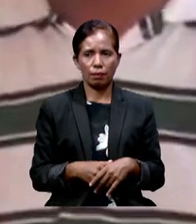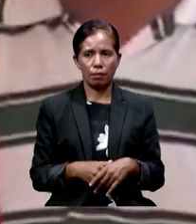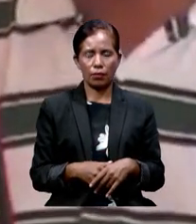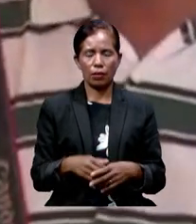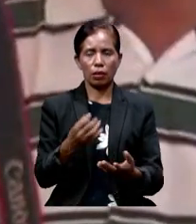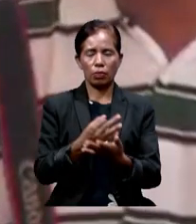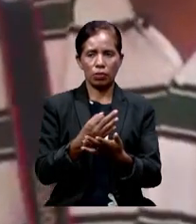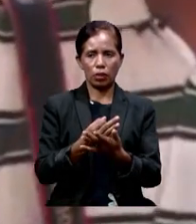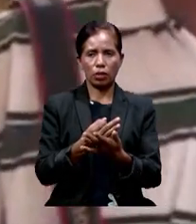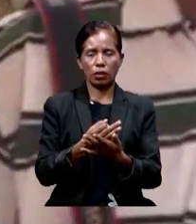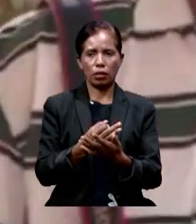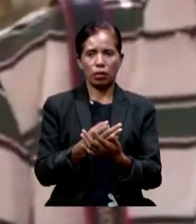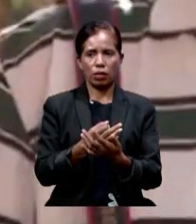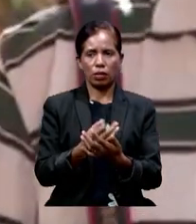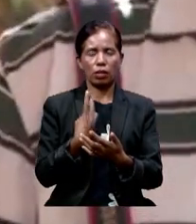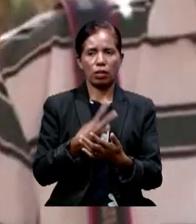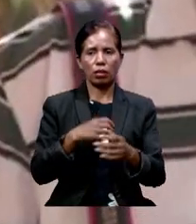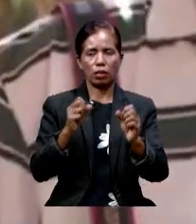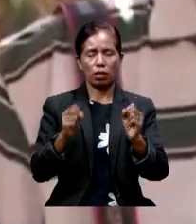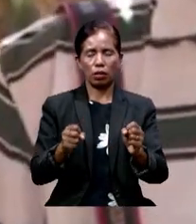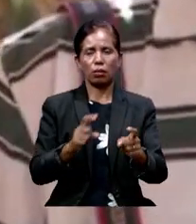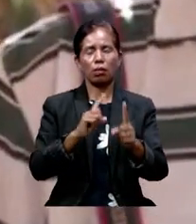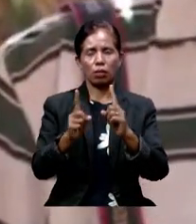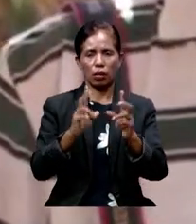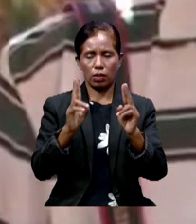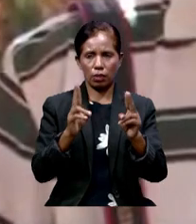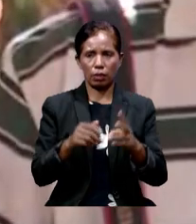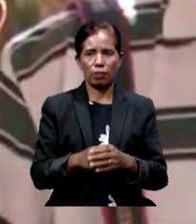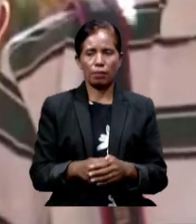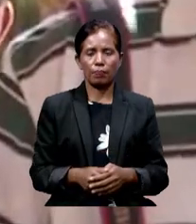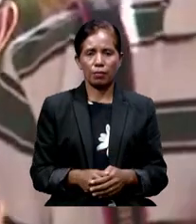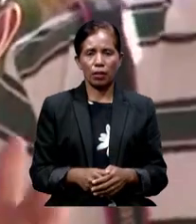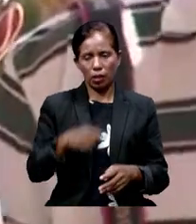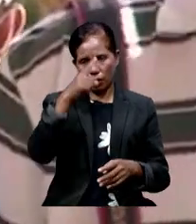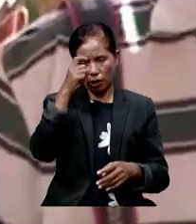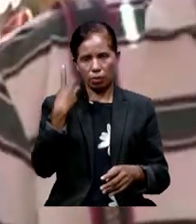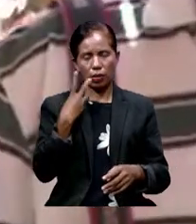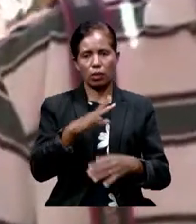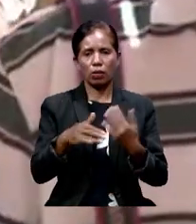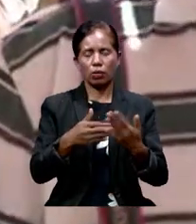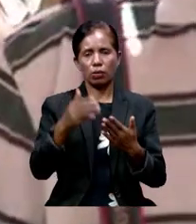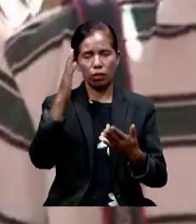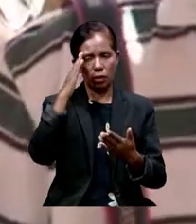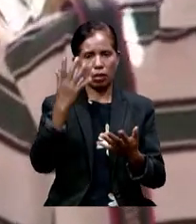osa ngor ruma ita tegi halo intervenso ami to to atene agora sira